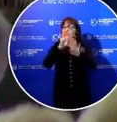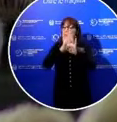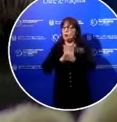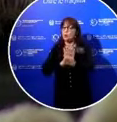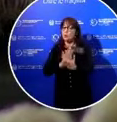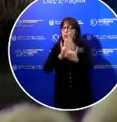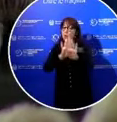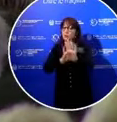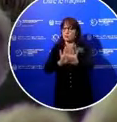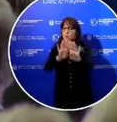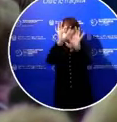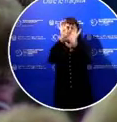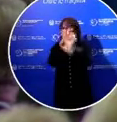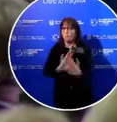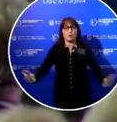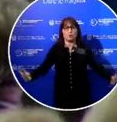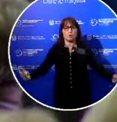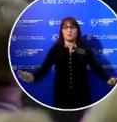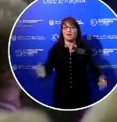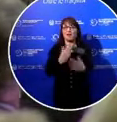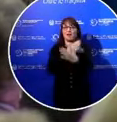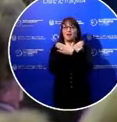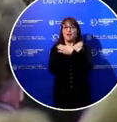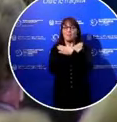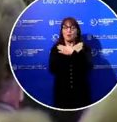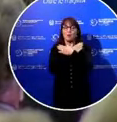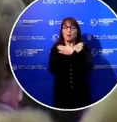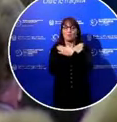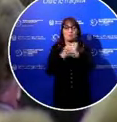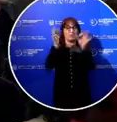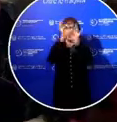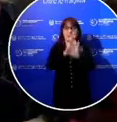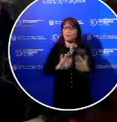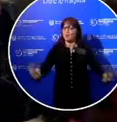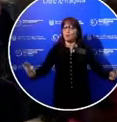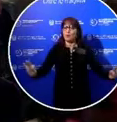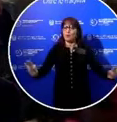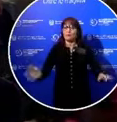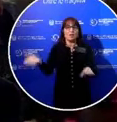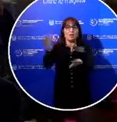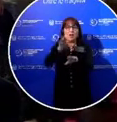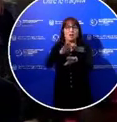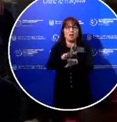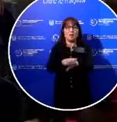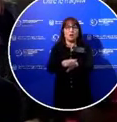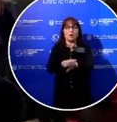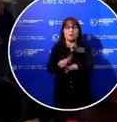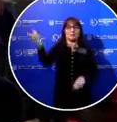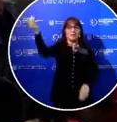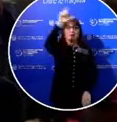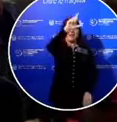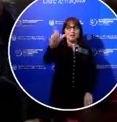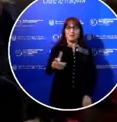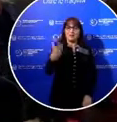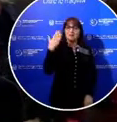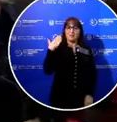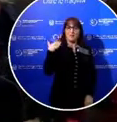Stringiamoci a corte, siam pronti alla morte, siam pronti alla